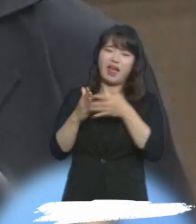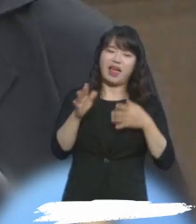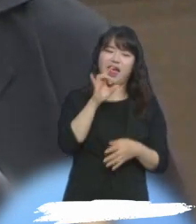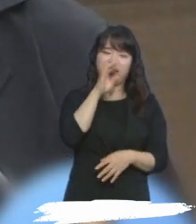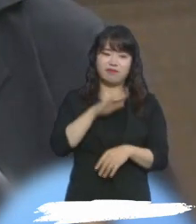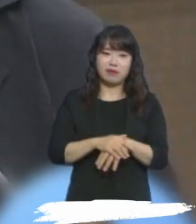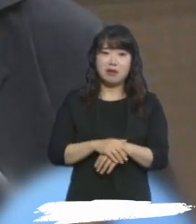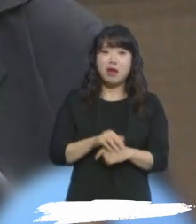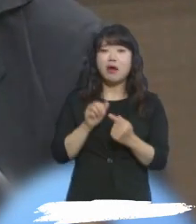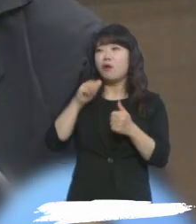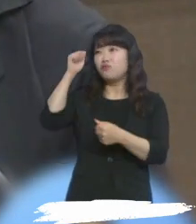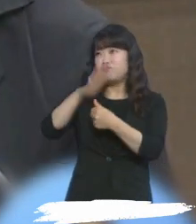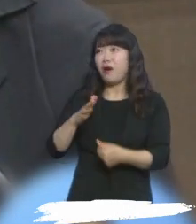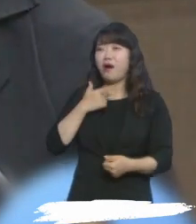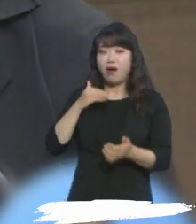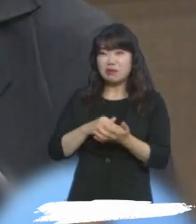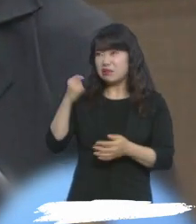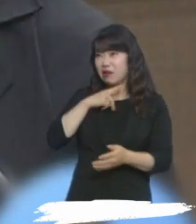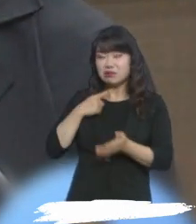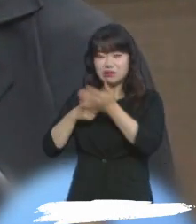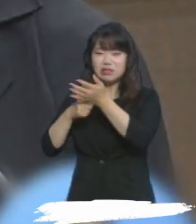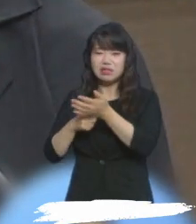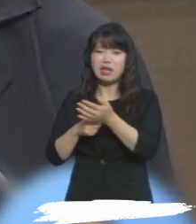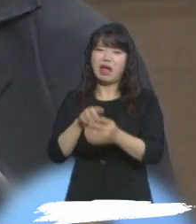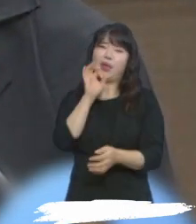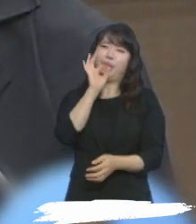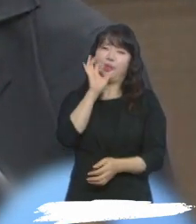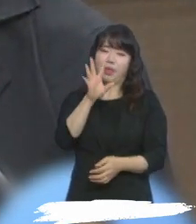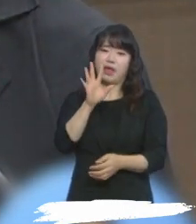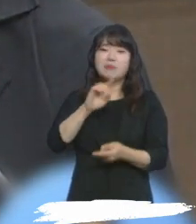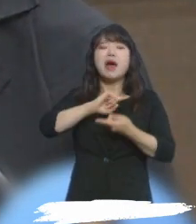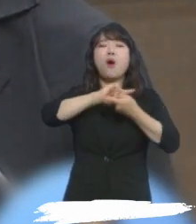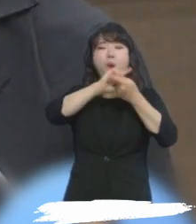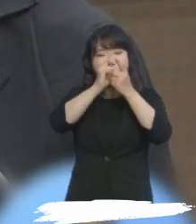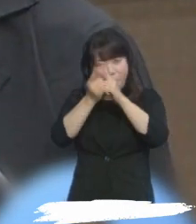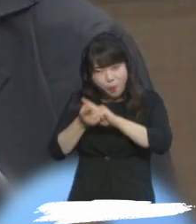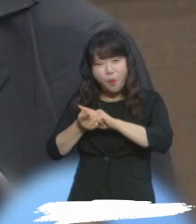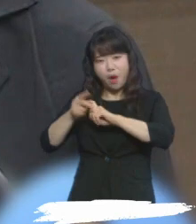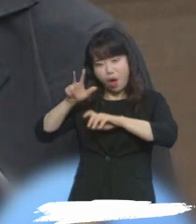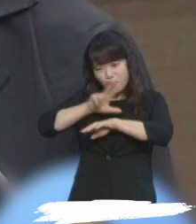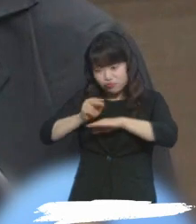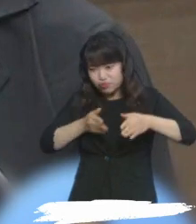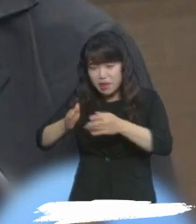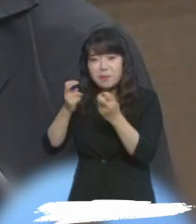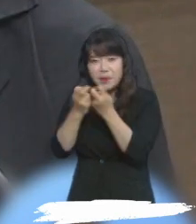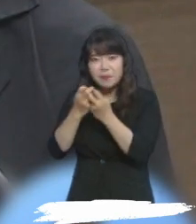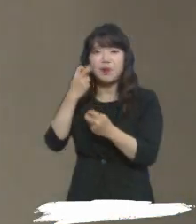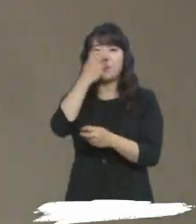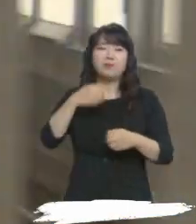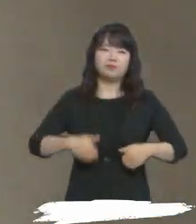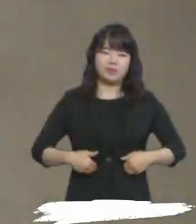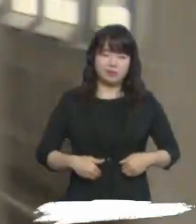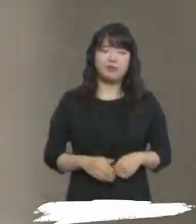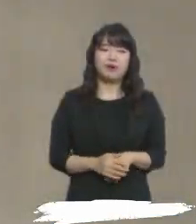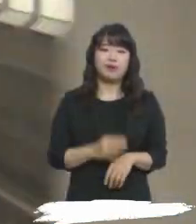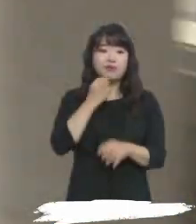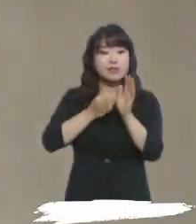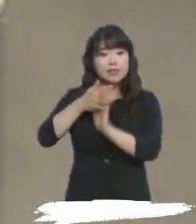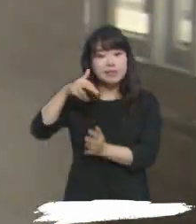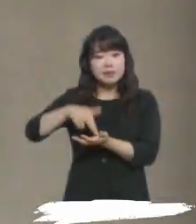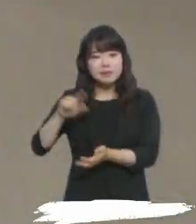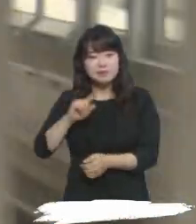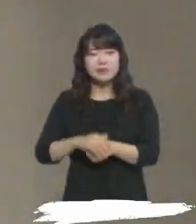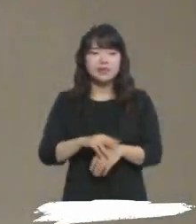한번 떨어진 노선을 다시 받지는 않으니까요. 그렇다면 그 대안 노선을 저희들이 좀 검토를 해야 되는 상황이고요. 서울시는